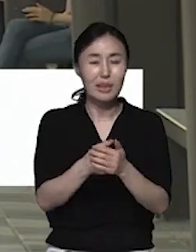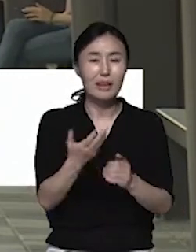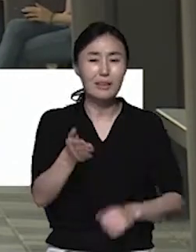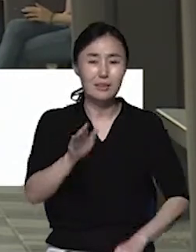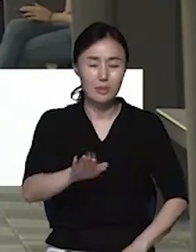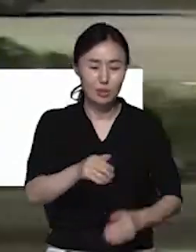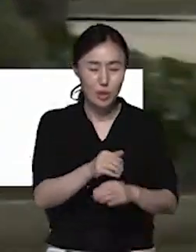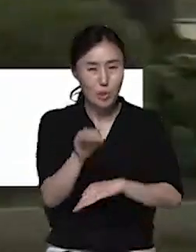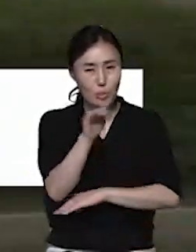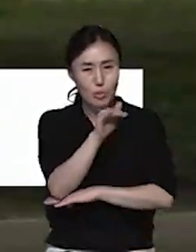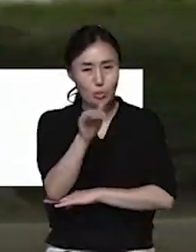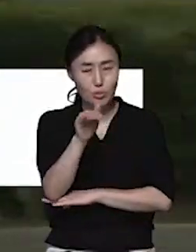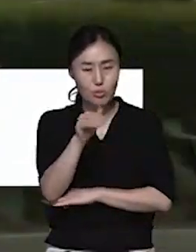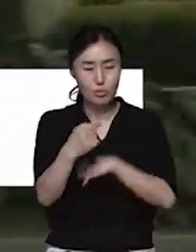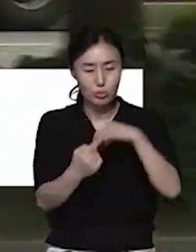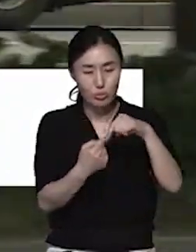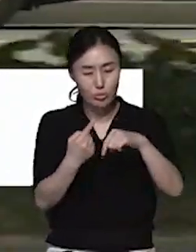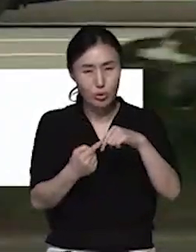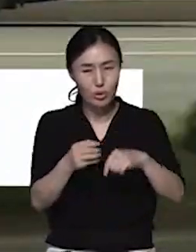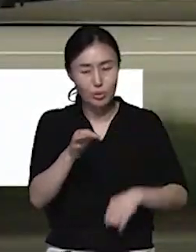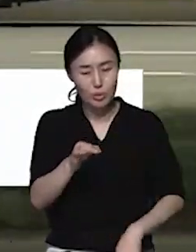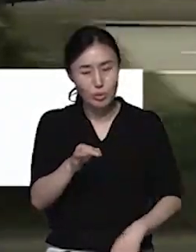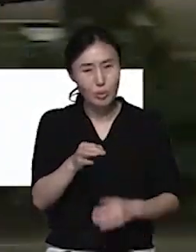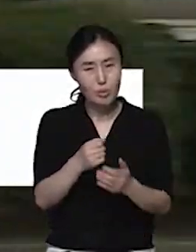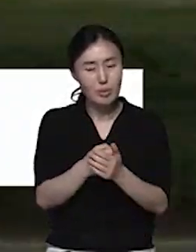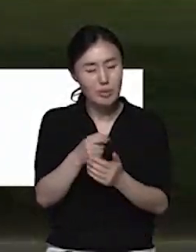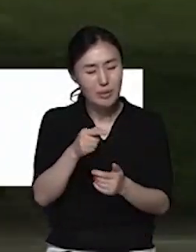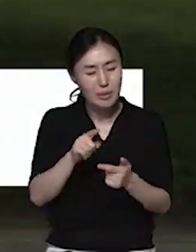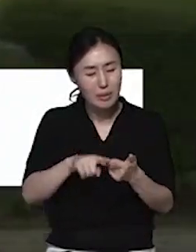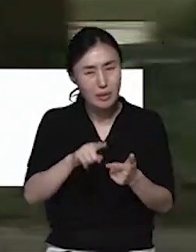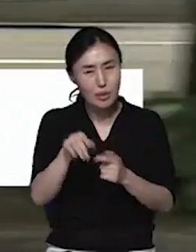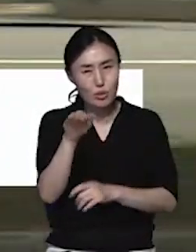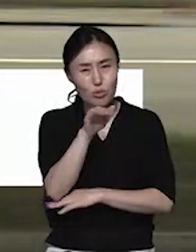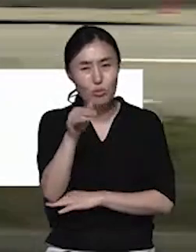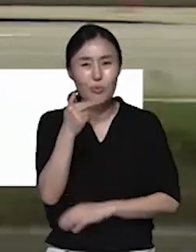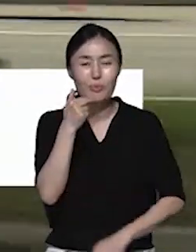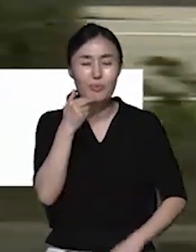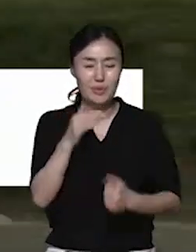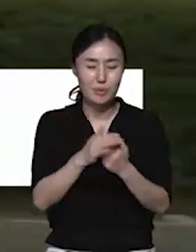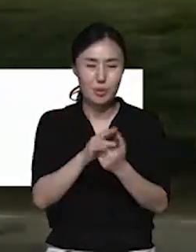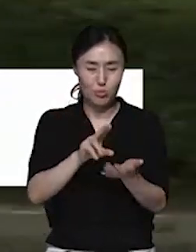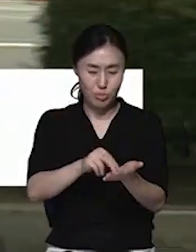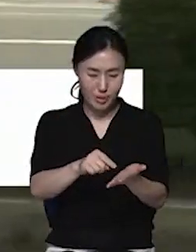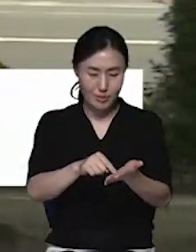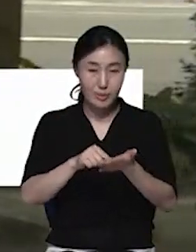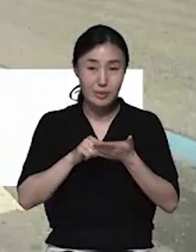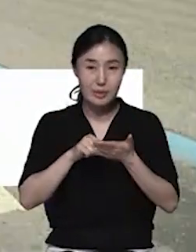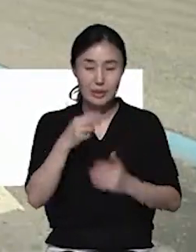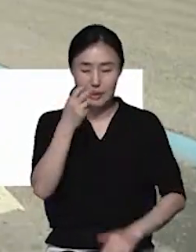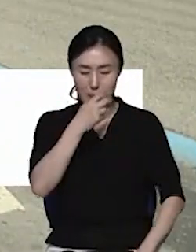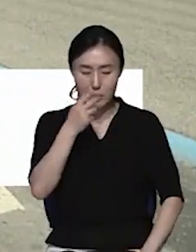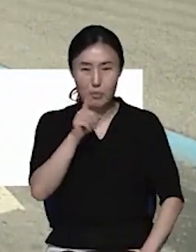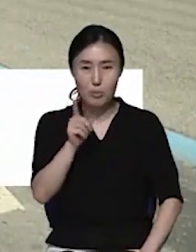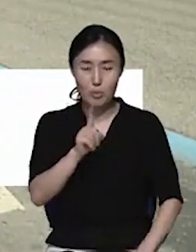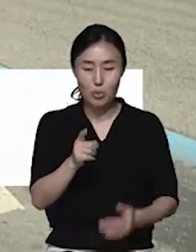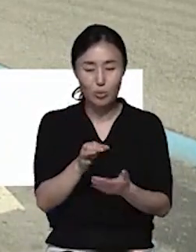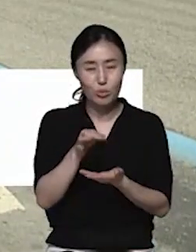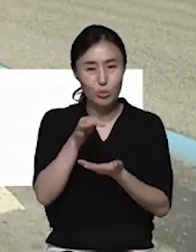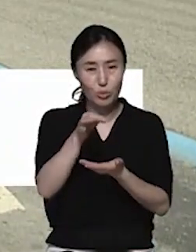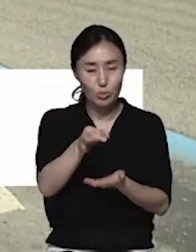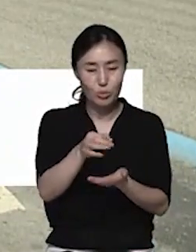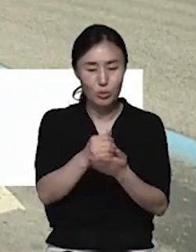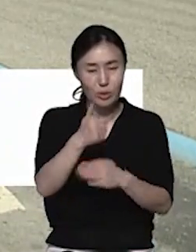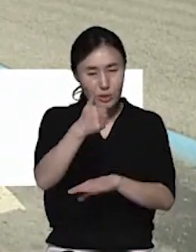운송원가 산정도 제대로 실시하지 않고 있다는 문제 제기에서 시작됐습니다. 감사 내용으로는 재정지원금 집행과